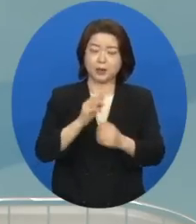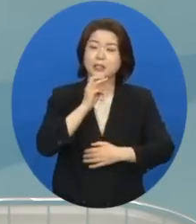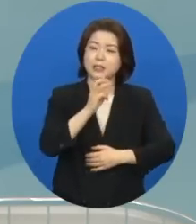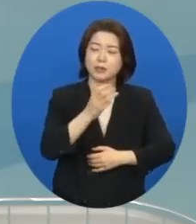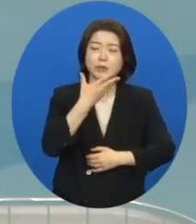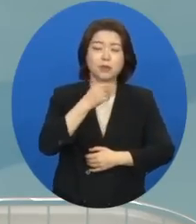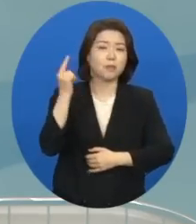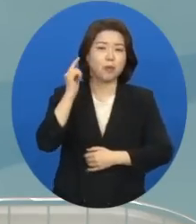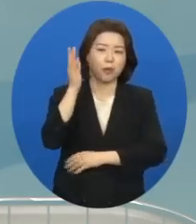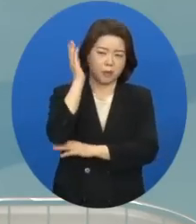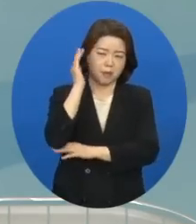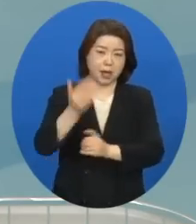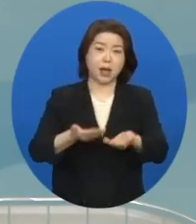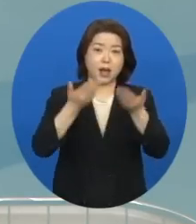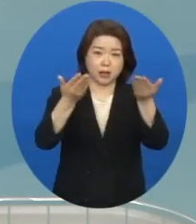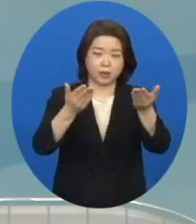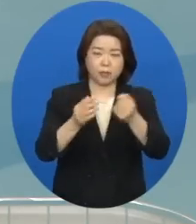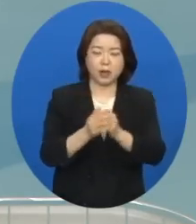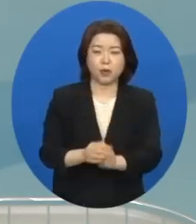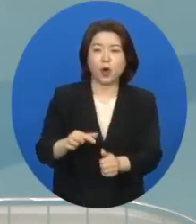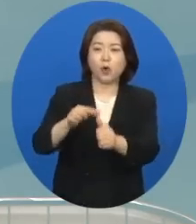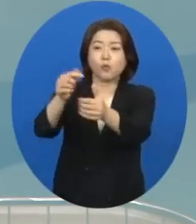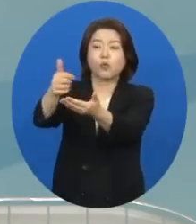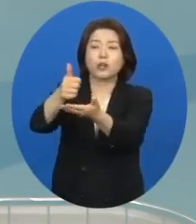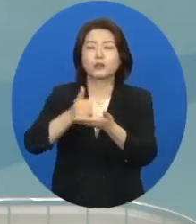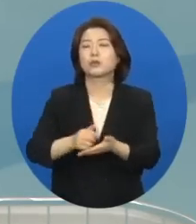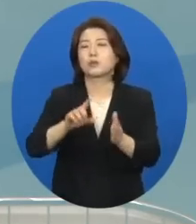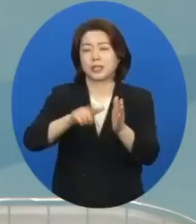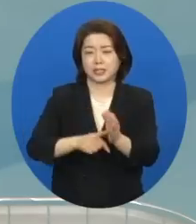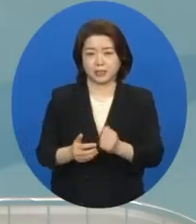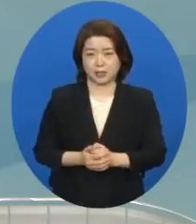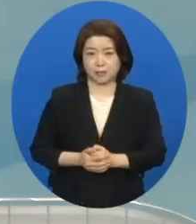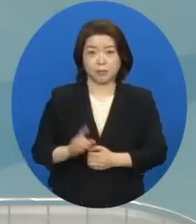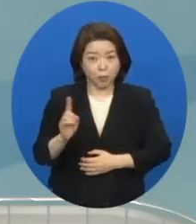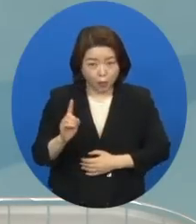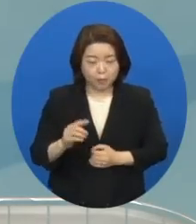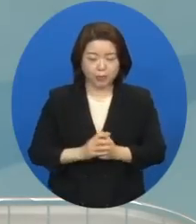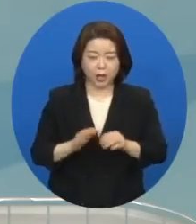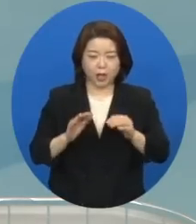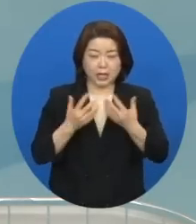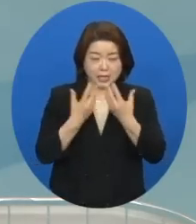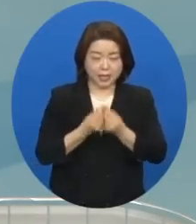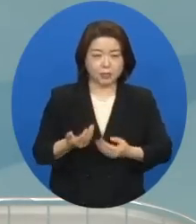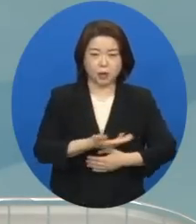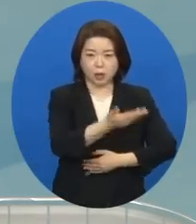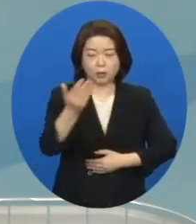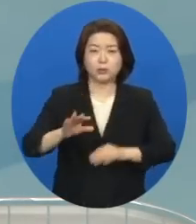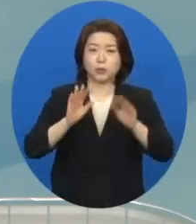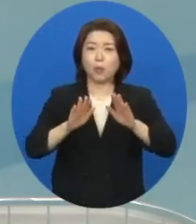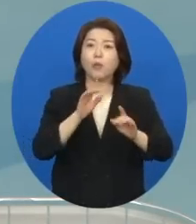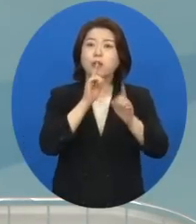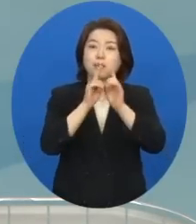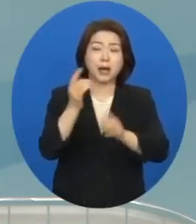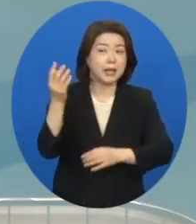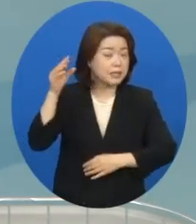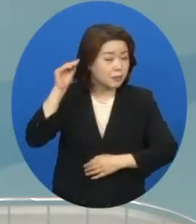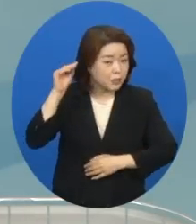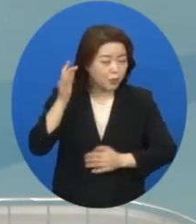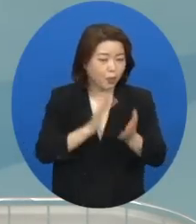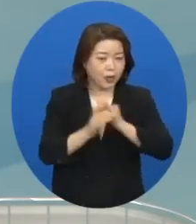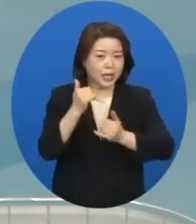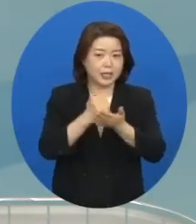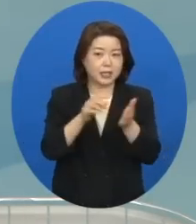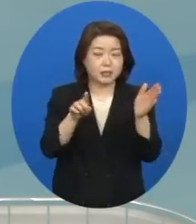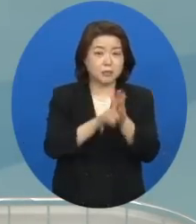전하고 구원 초청하는 시간입니다. 여러분 중에 오늘 말씀을 듣고 정말 예수님을 믿기 원하시는